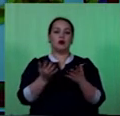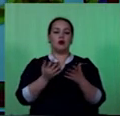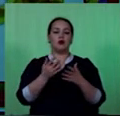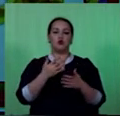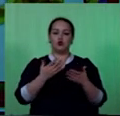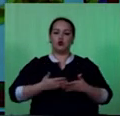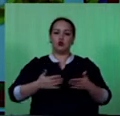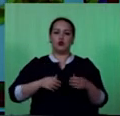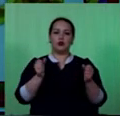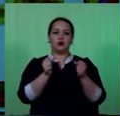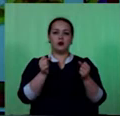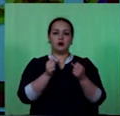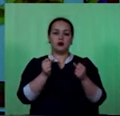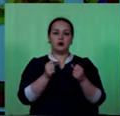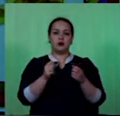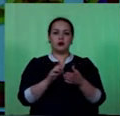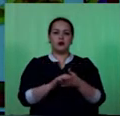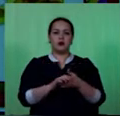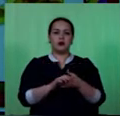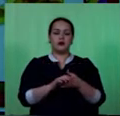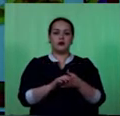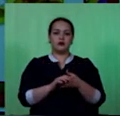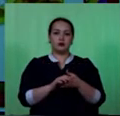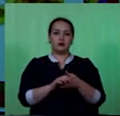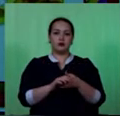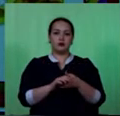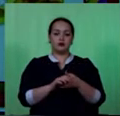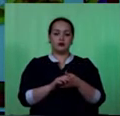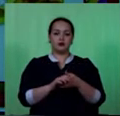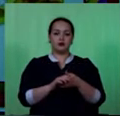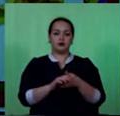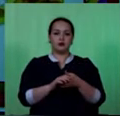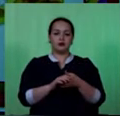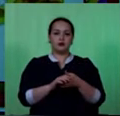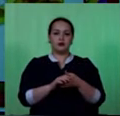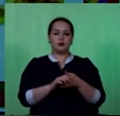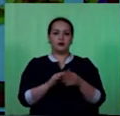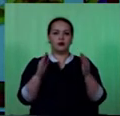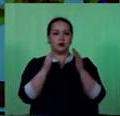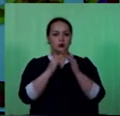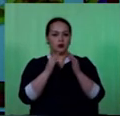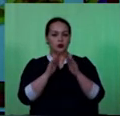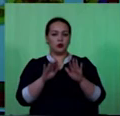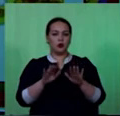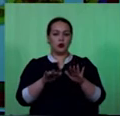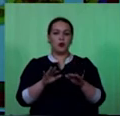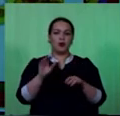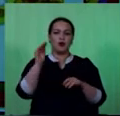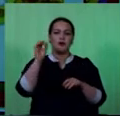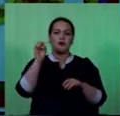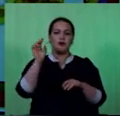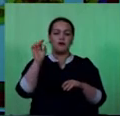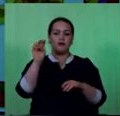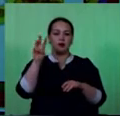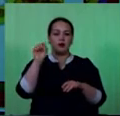зимой содержатся дома и на фермах подумайте ребята а медведь